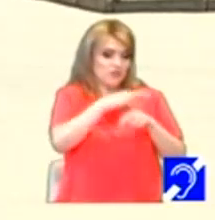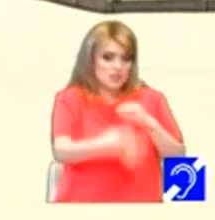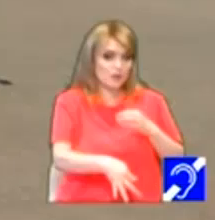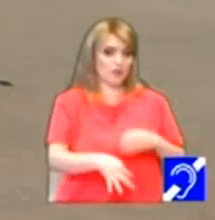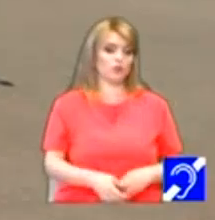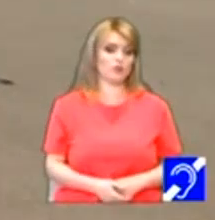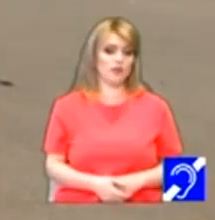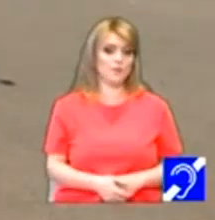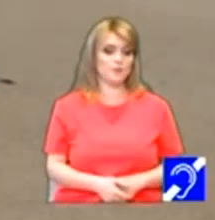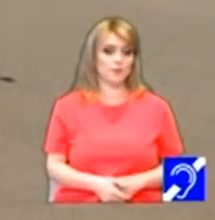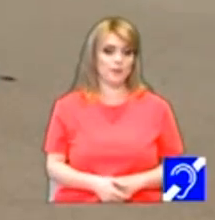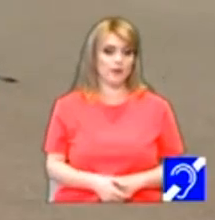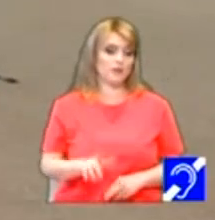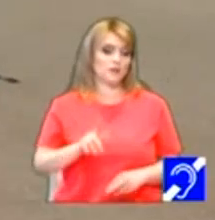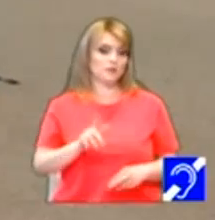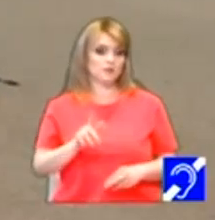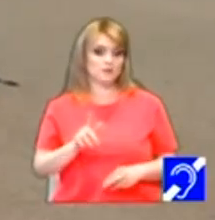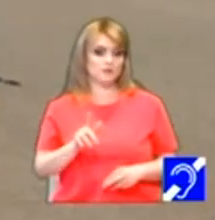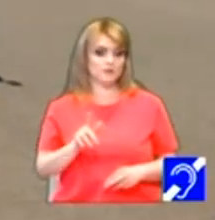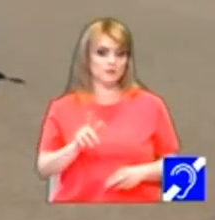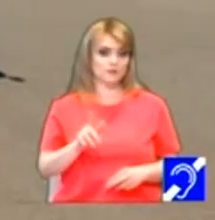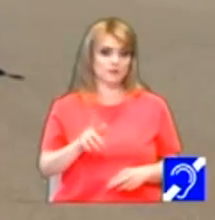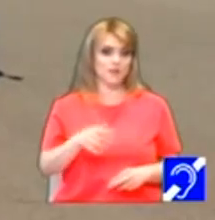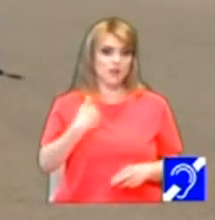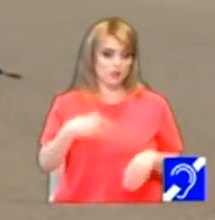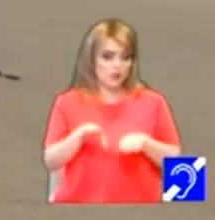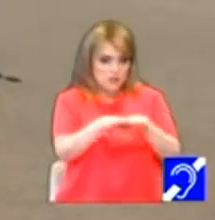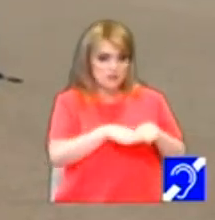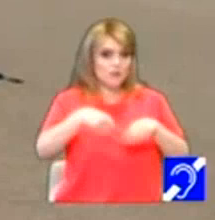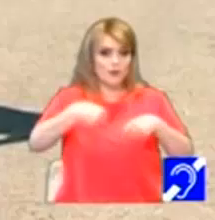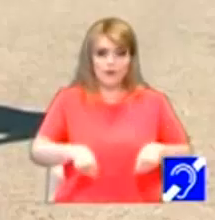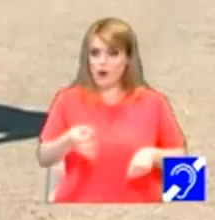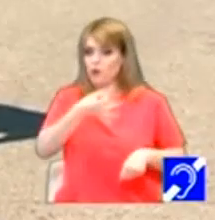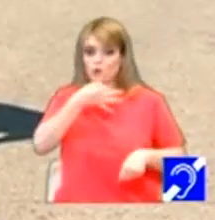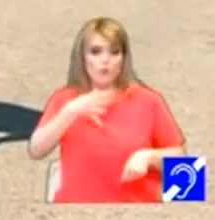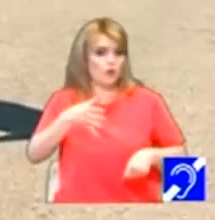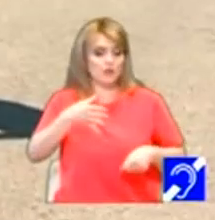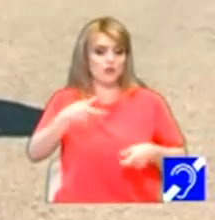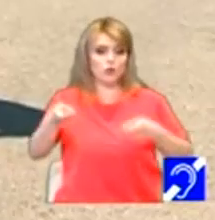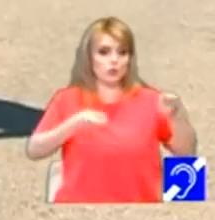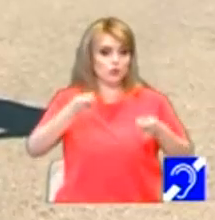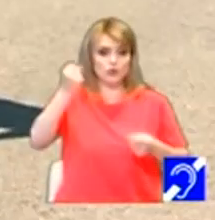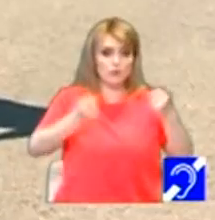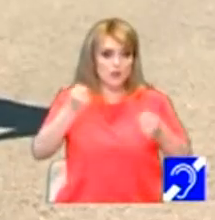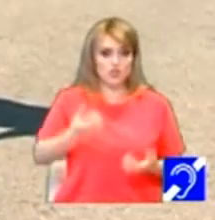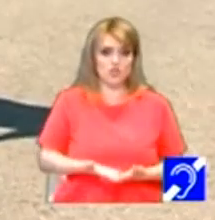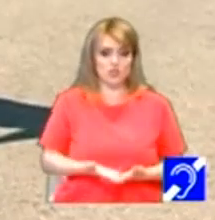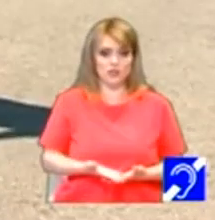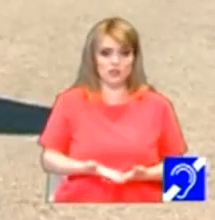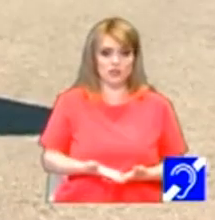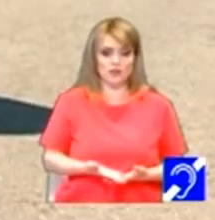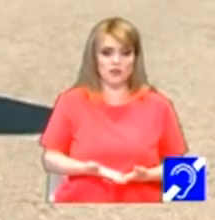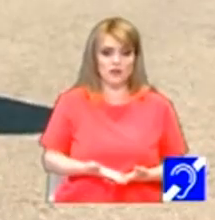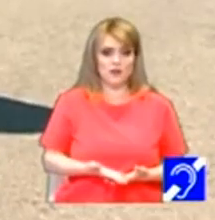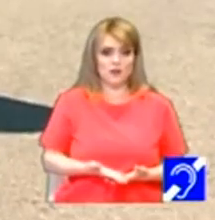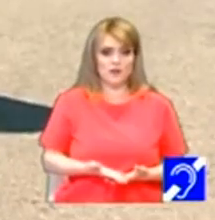reieșind din chestia că noi avem aceleași drepturi ca oricare automobilist. Eu, ca simplu amator de